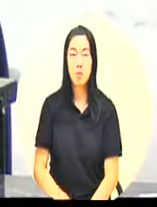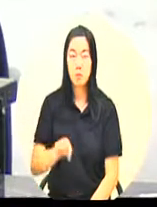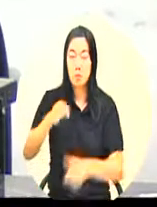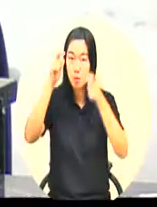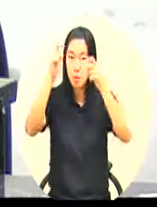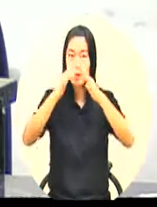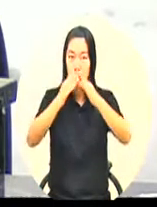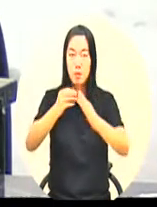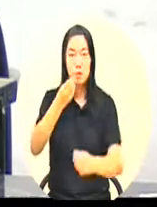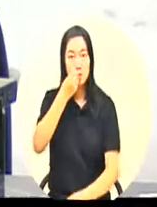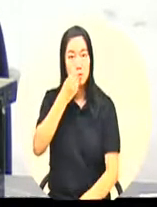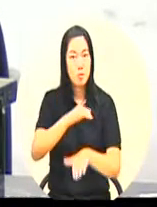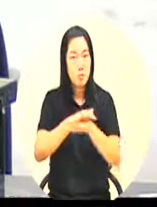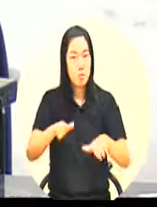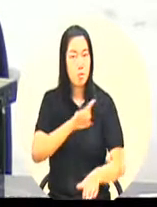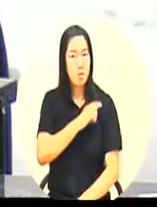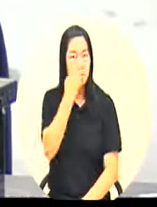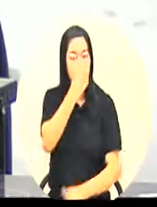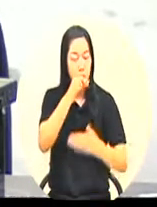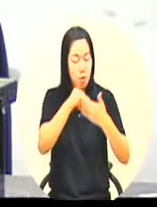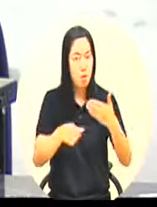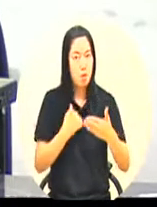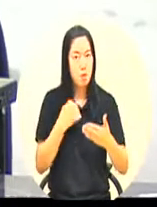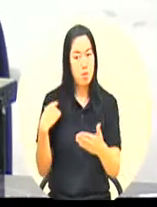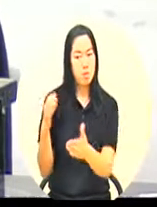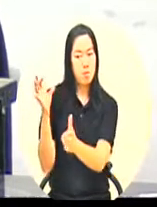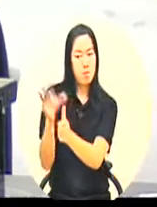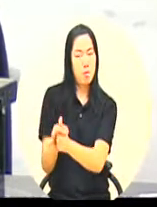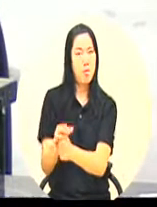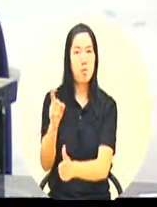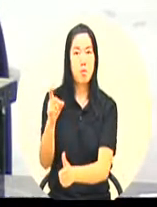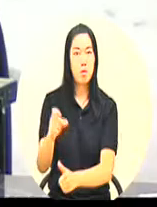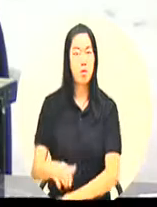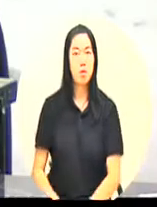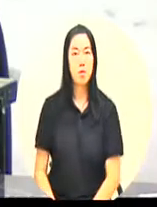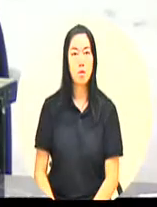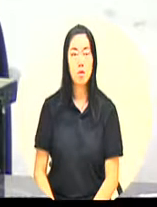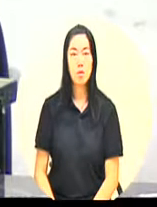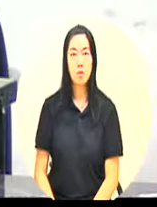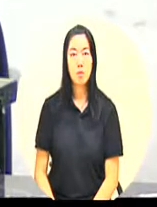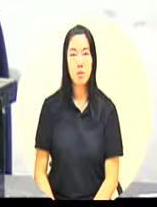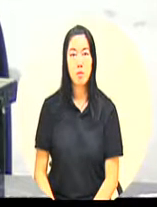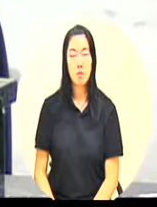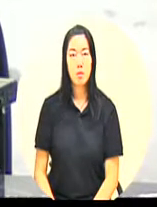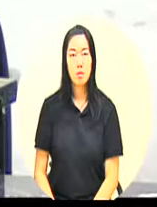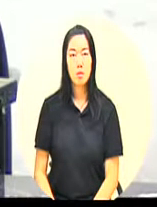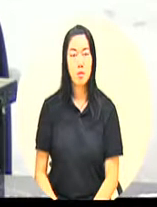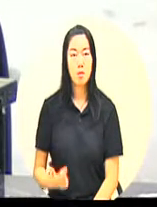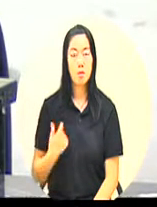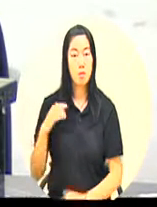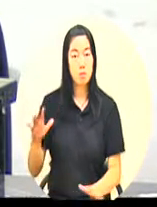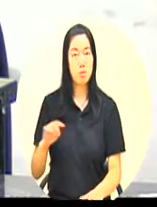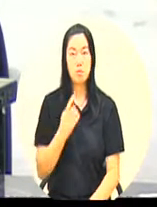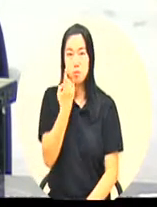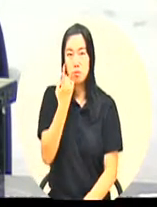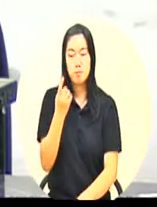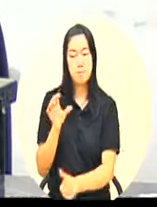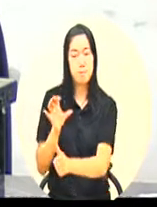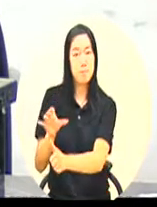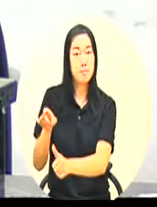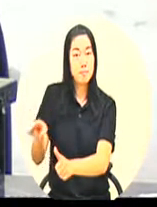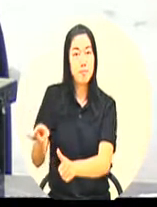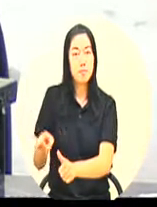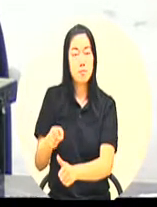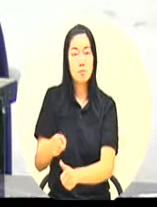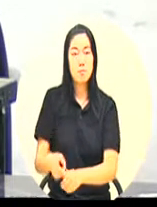市食安条例恐怕就无法拘束那部分，因为只有拘束到这个日本福